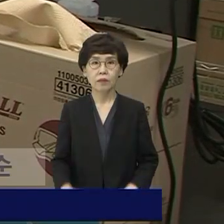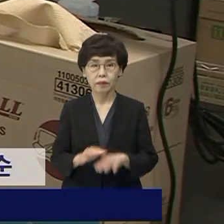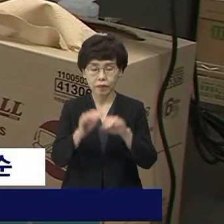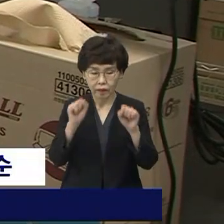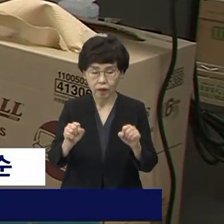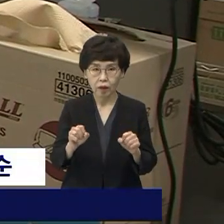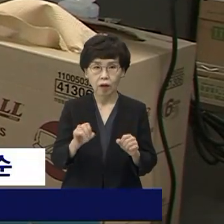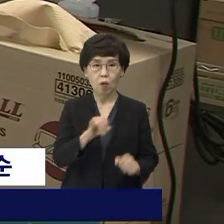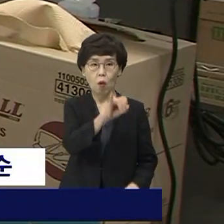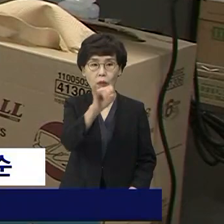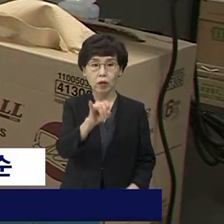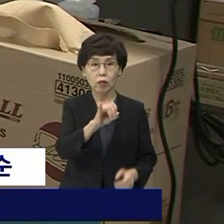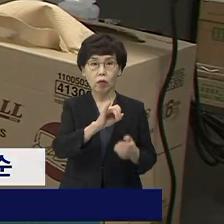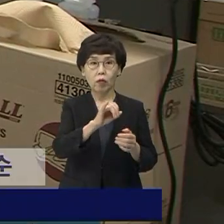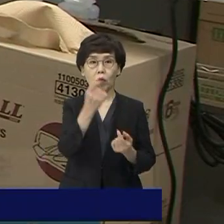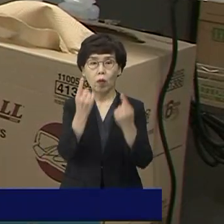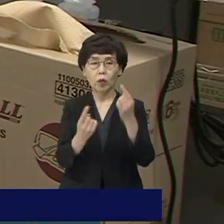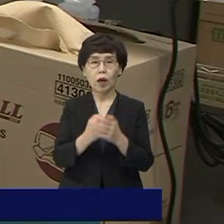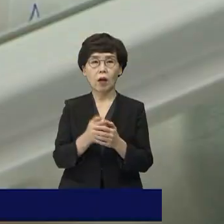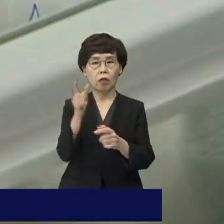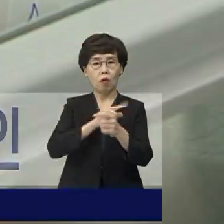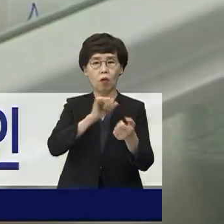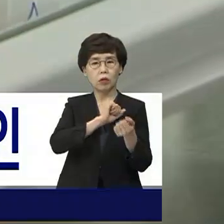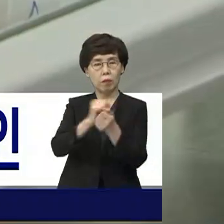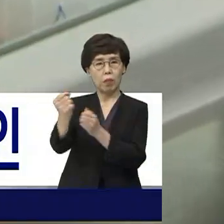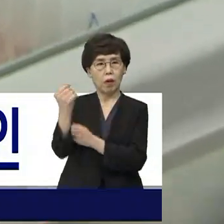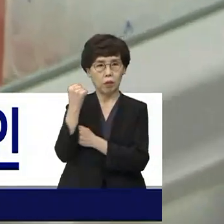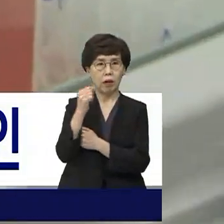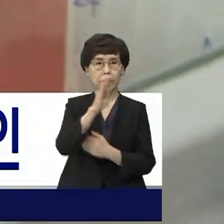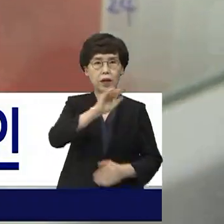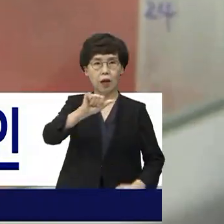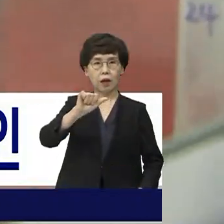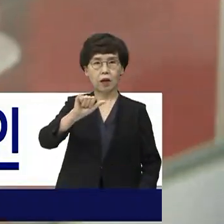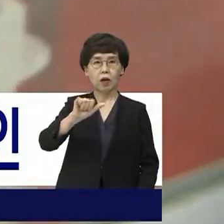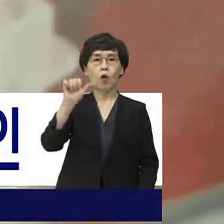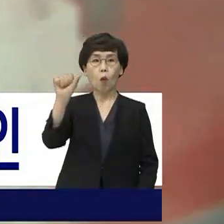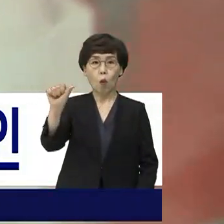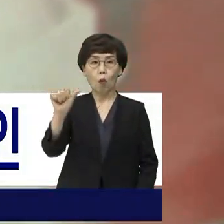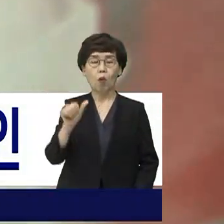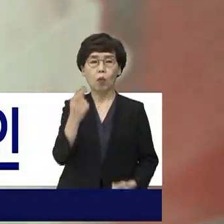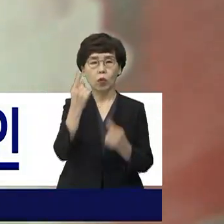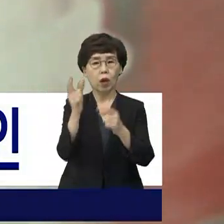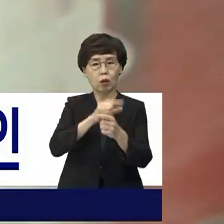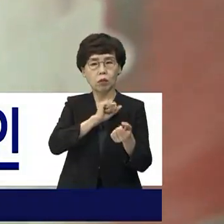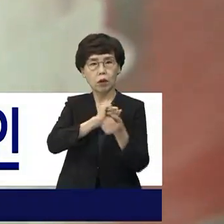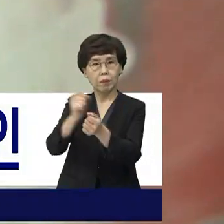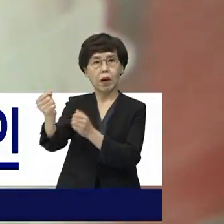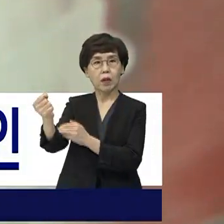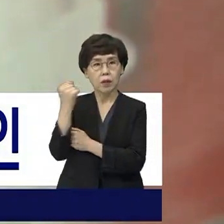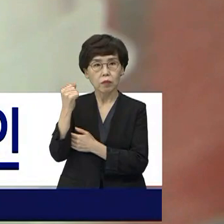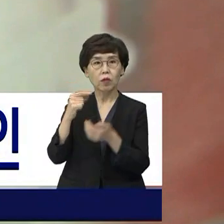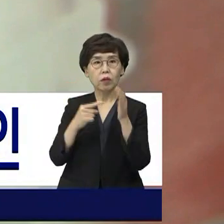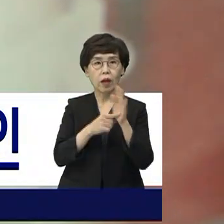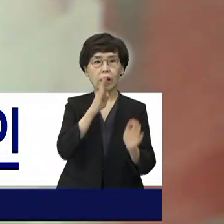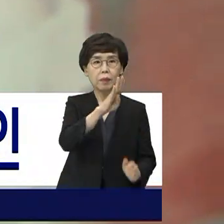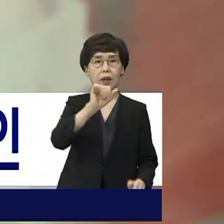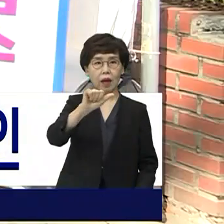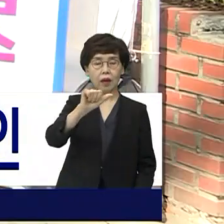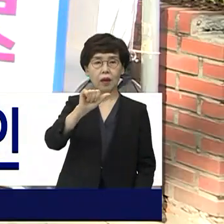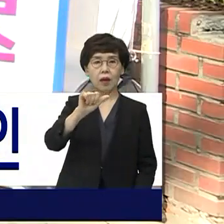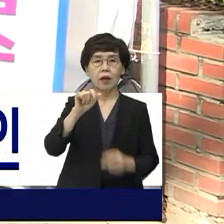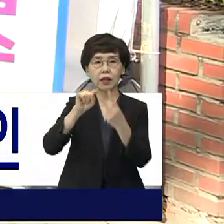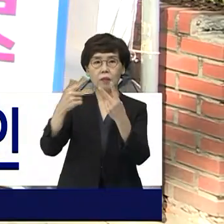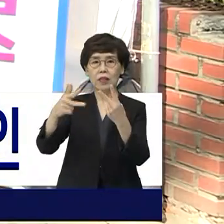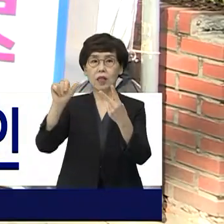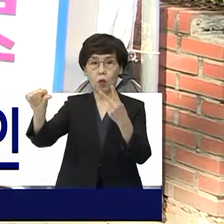5 미크론 변이 보다 30% 전파력이 세단은 bao 입이 요 보다도 더 전파력이 생 걸로 알려진 ba 점 2.75